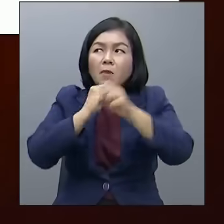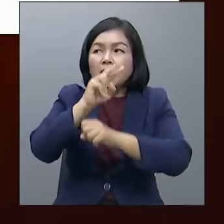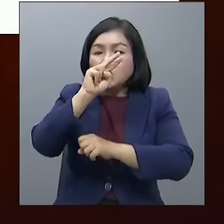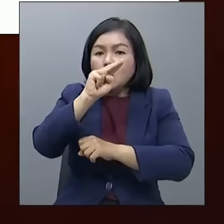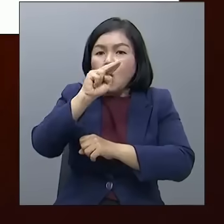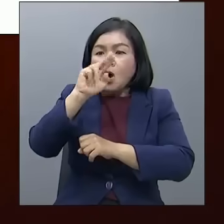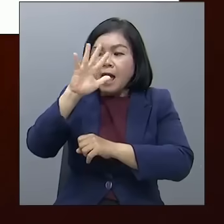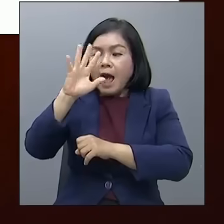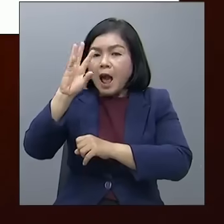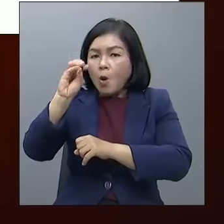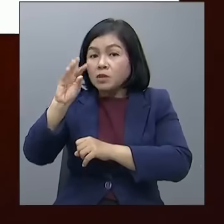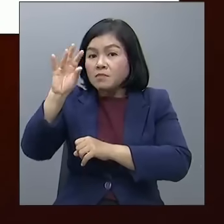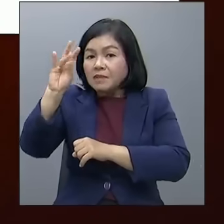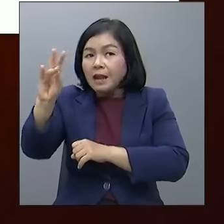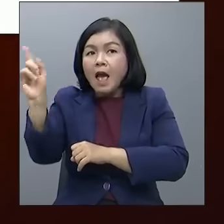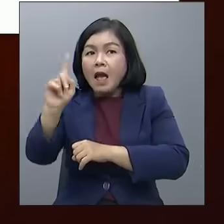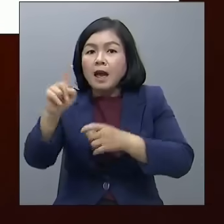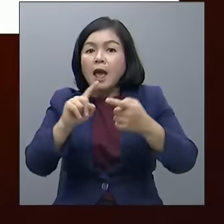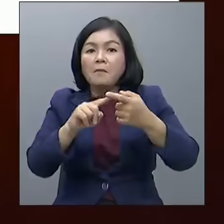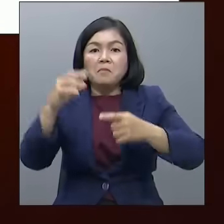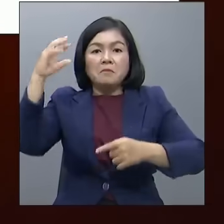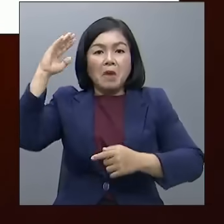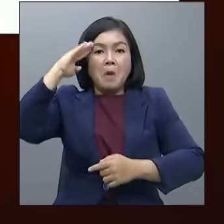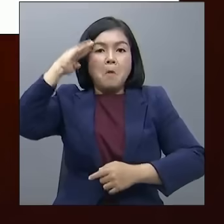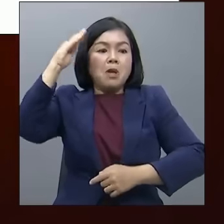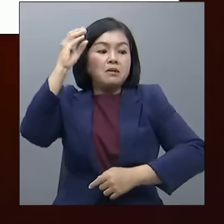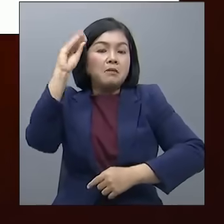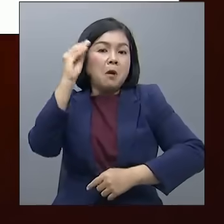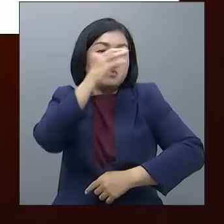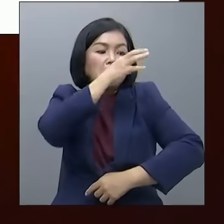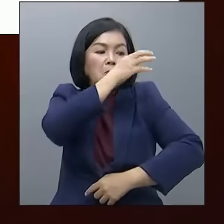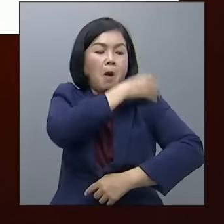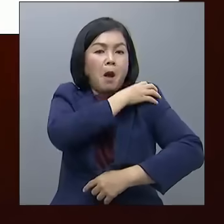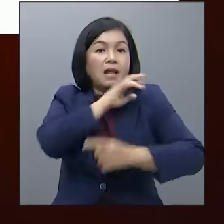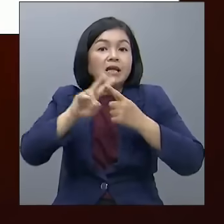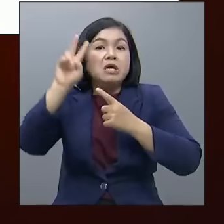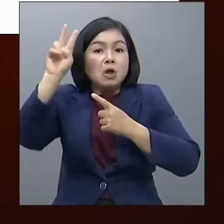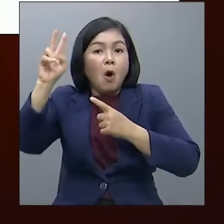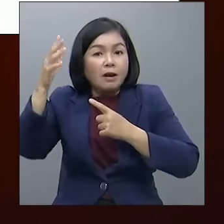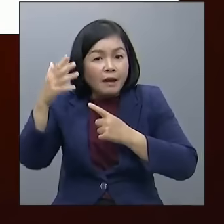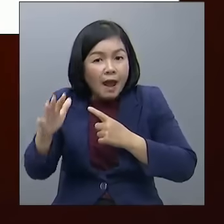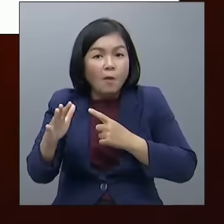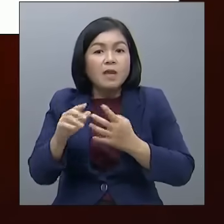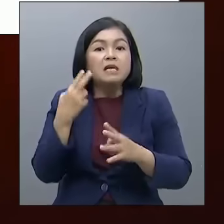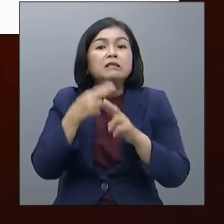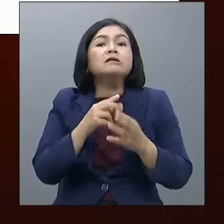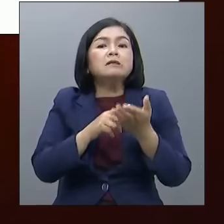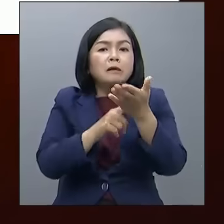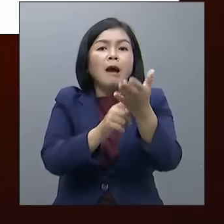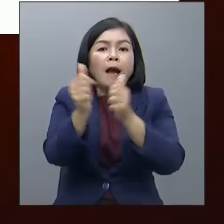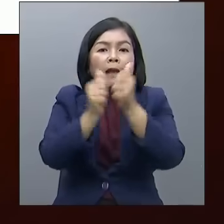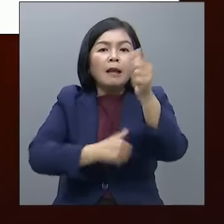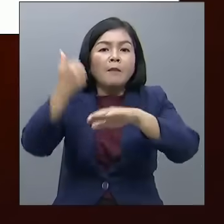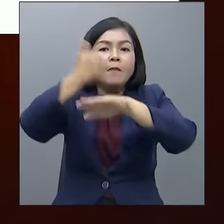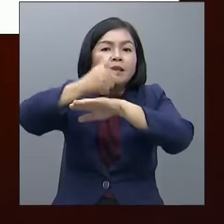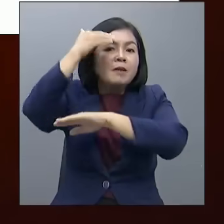ค่ะถูกตั้งฉายาว่าเป็นนายพลเทคมีโฮมซึ่งเป็นครั้งที่2แล้วนะคะที่ได้รับการเสนอชื่อชิงเก้าอี้ผบ.ต